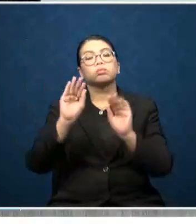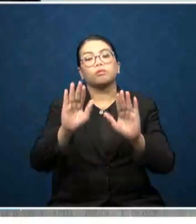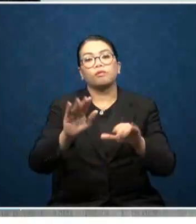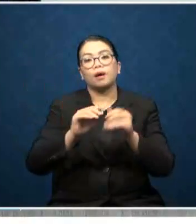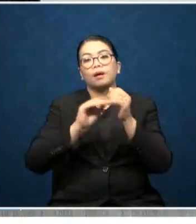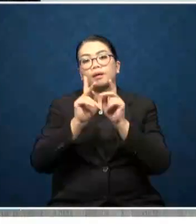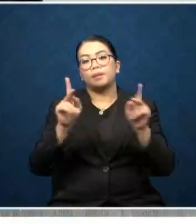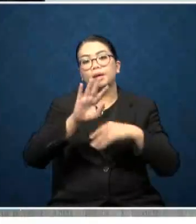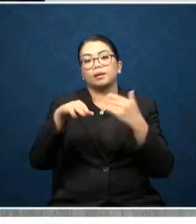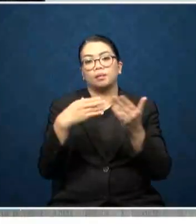คสชทุกท่านขอบพระคุณครับ